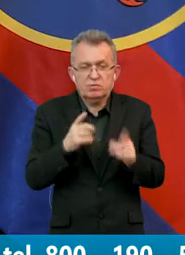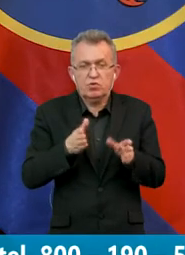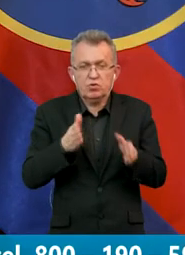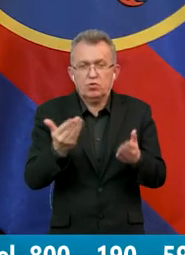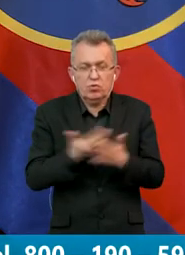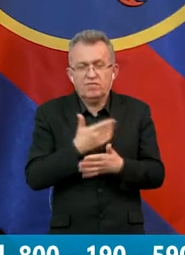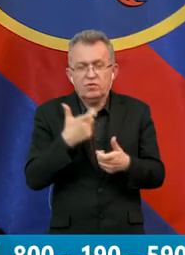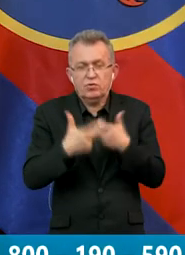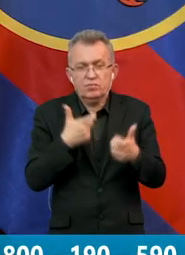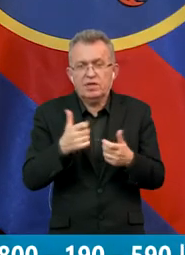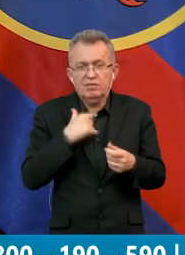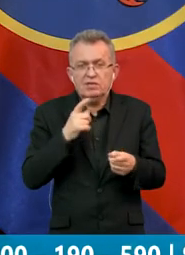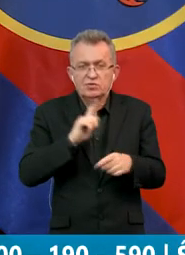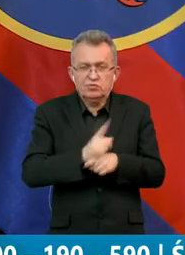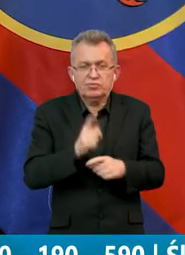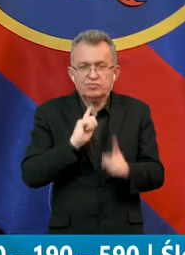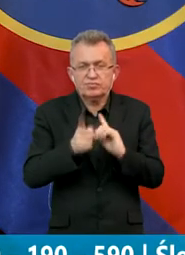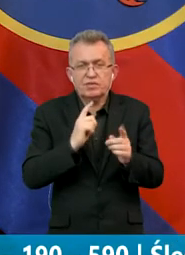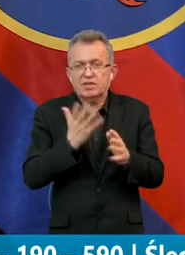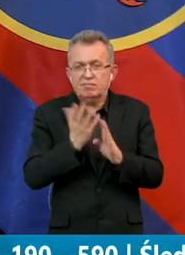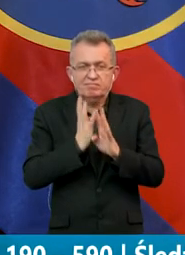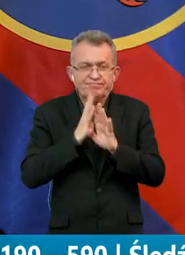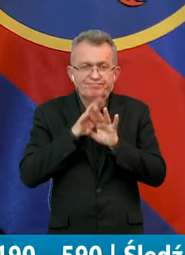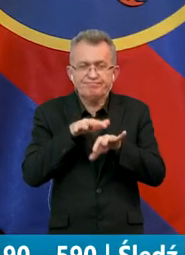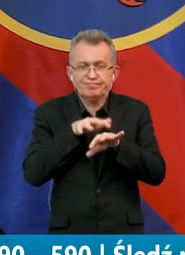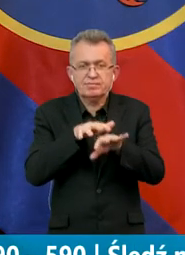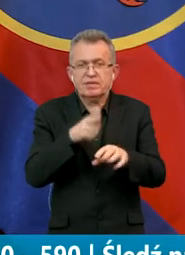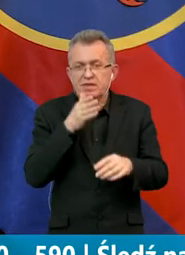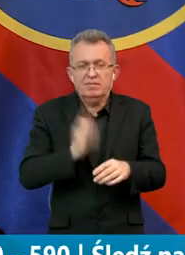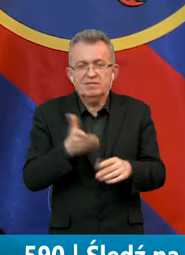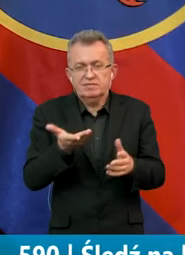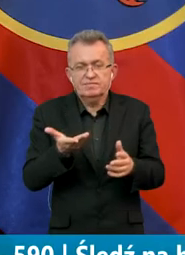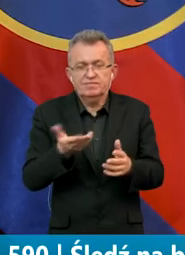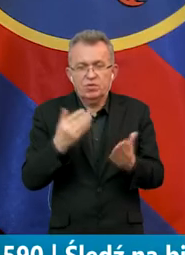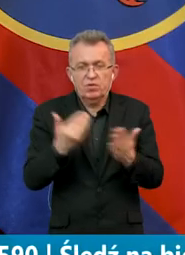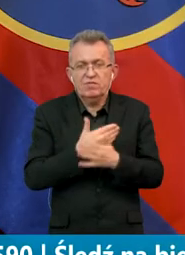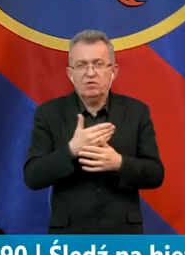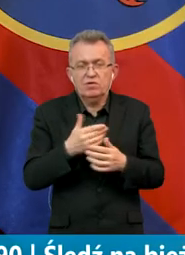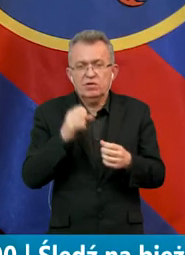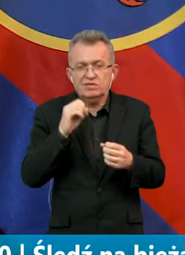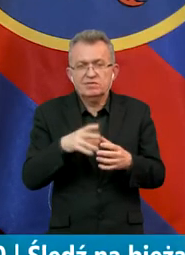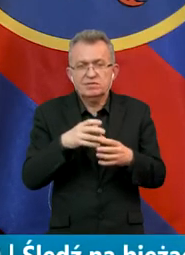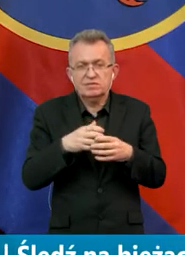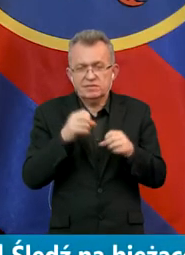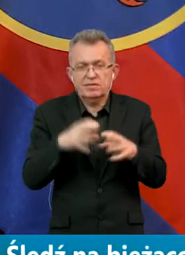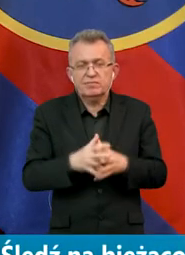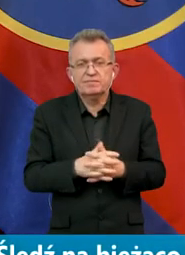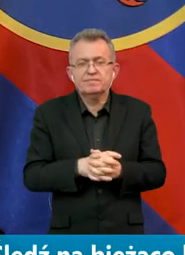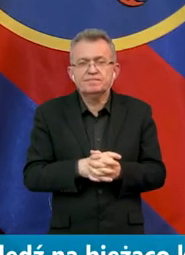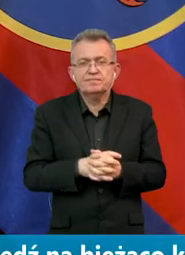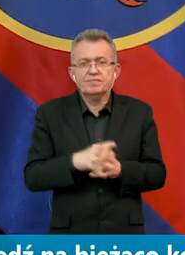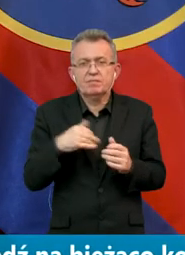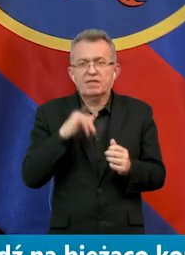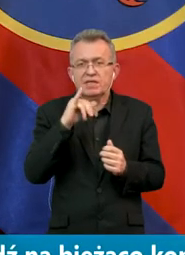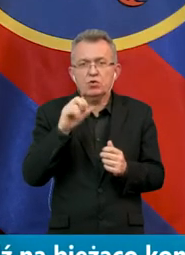układ komunikacyjny był sprawniejszy, a zatem nie korkowało się miasto z powodu otwarcia nowego, choć ważnego obiektu handlowego. Pan